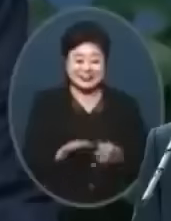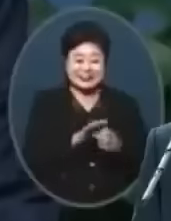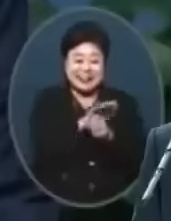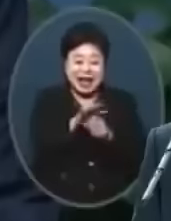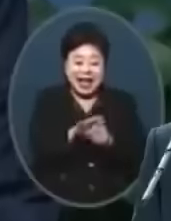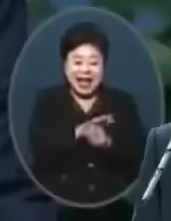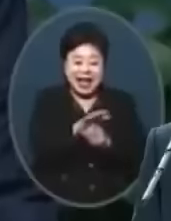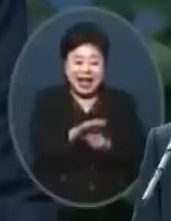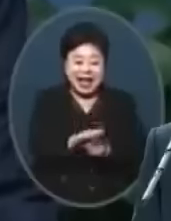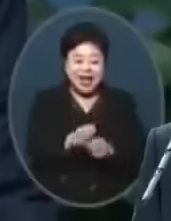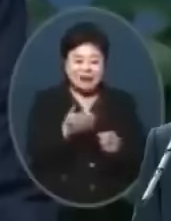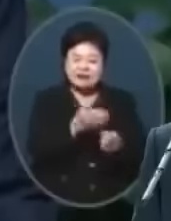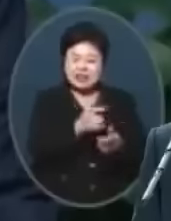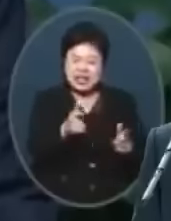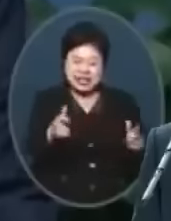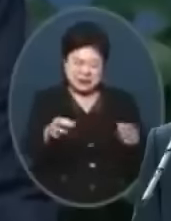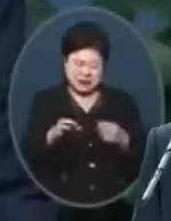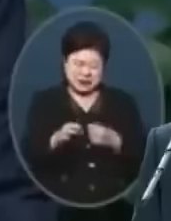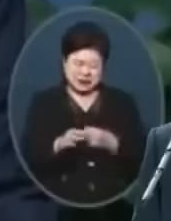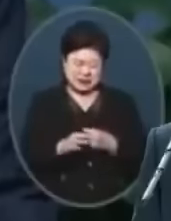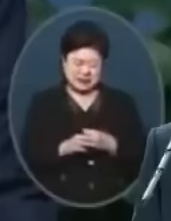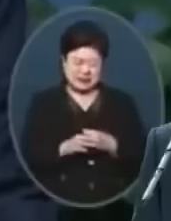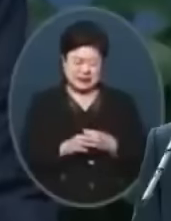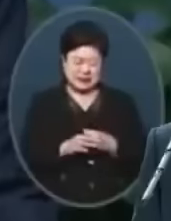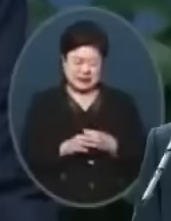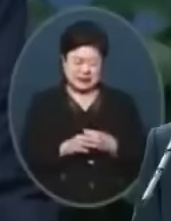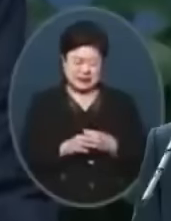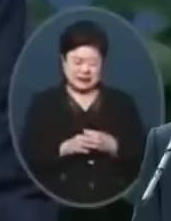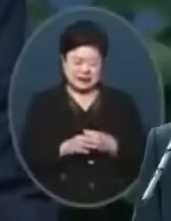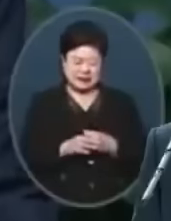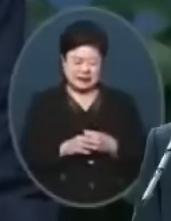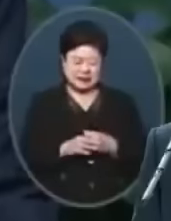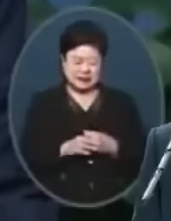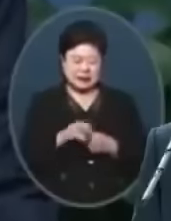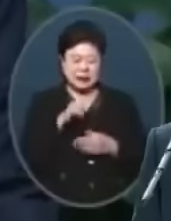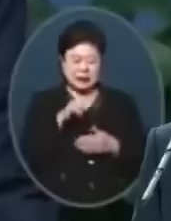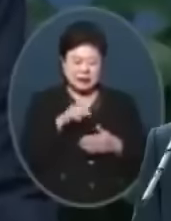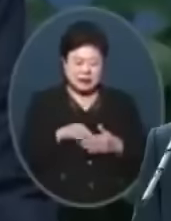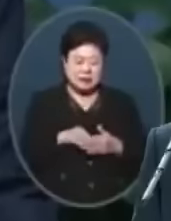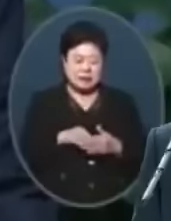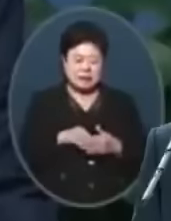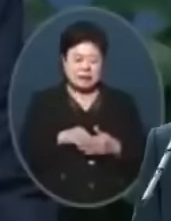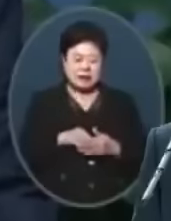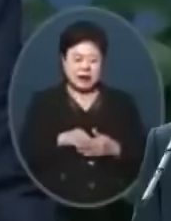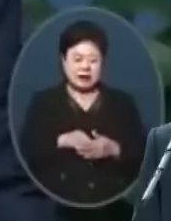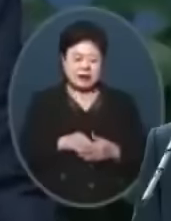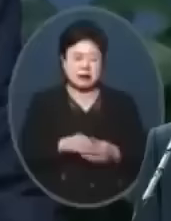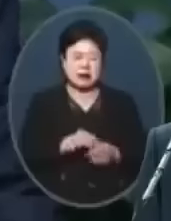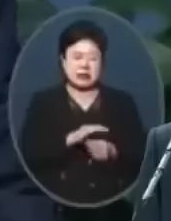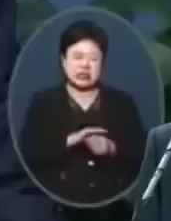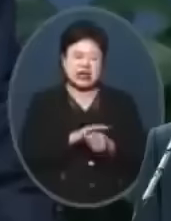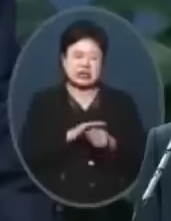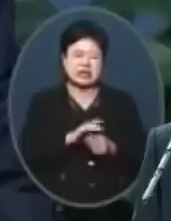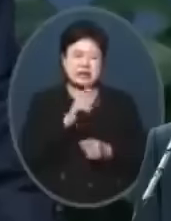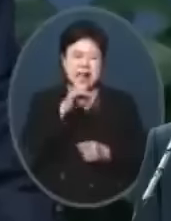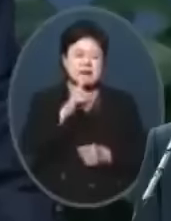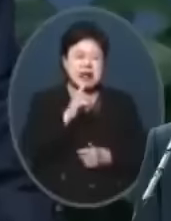사랑을 주지 아니하면 아무리 마음속에 내가 당신을 사랑한다고 말을 해도